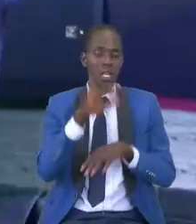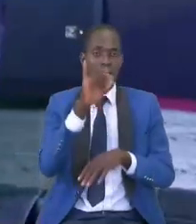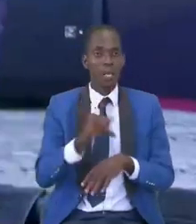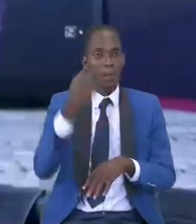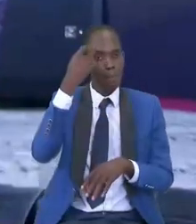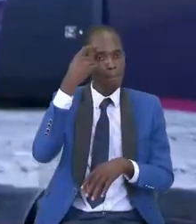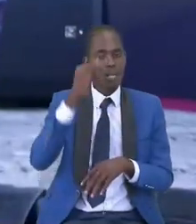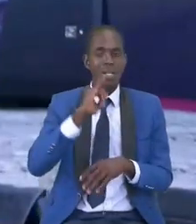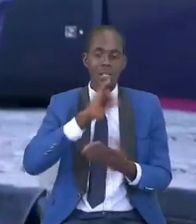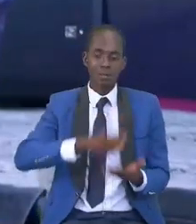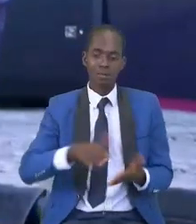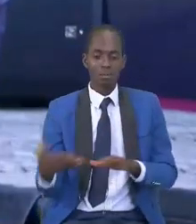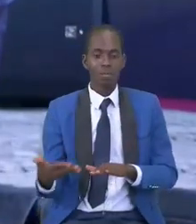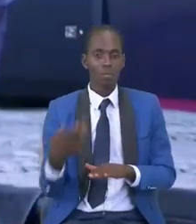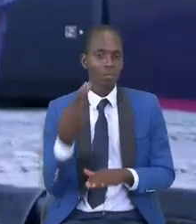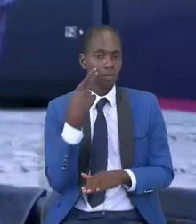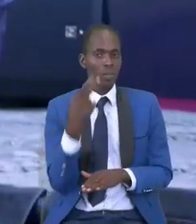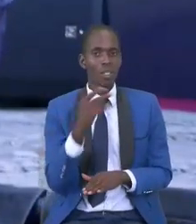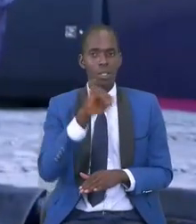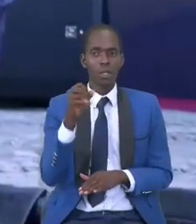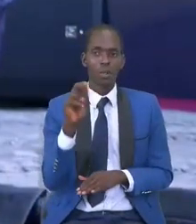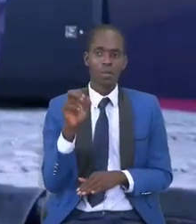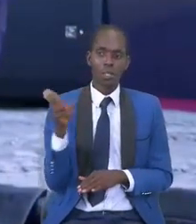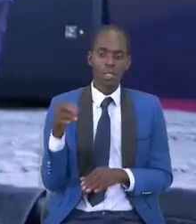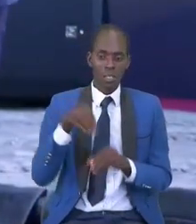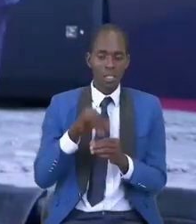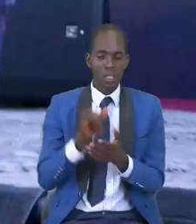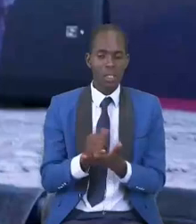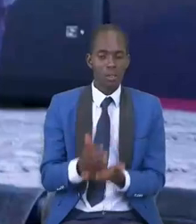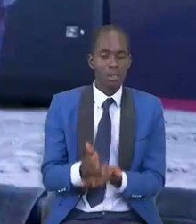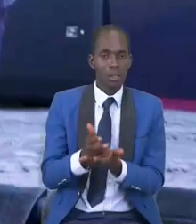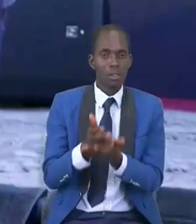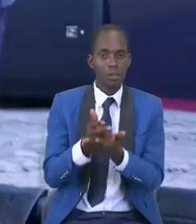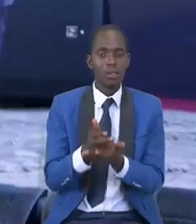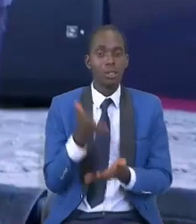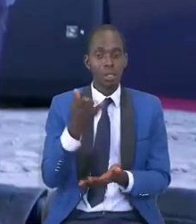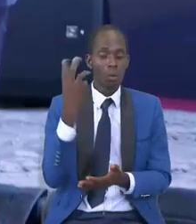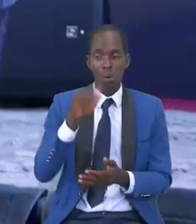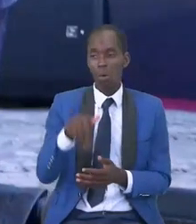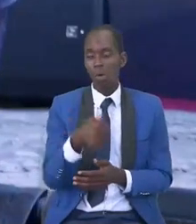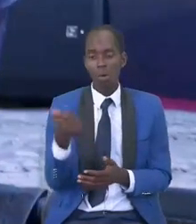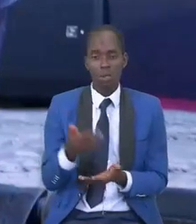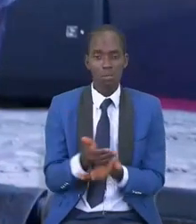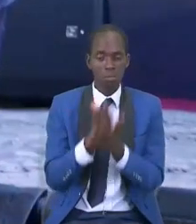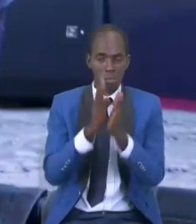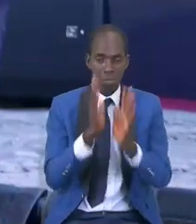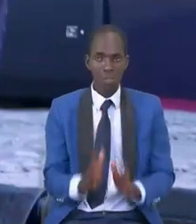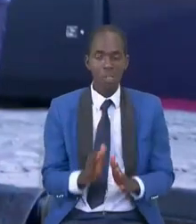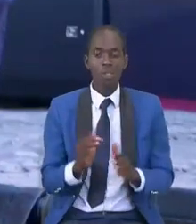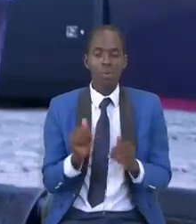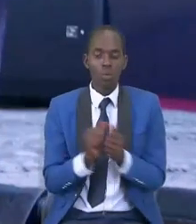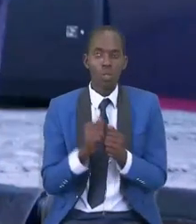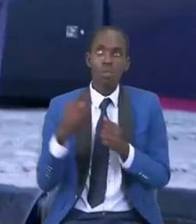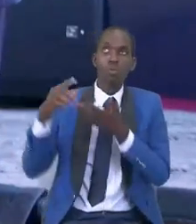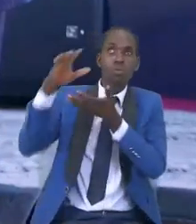Romains 8, verset 6 dit, et l'affection de la chair, c'est la mort. Vous voyez Jonas dans le navire avec tous les mariniers